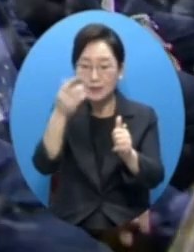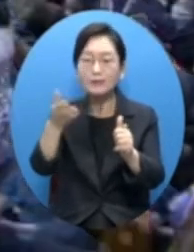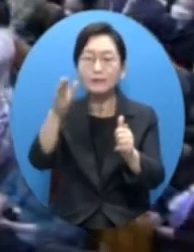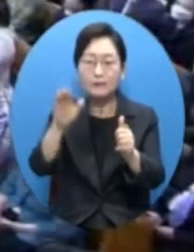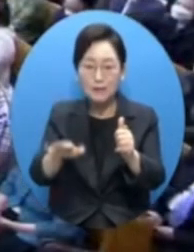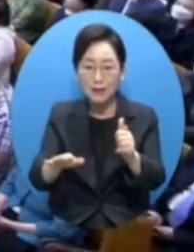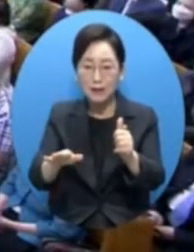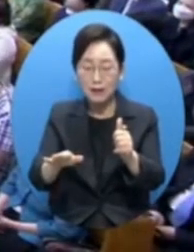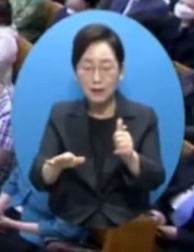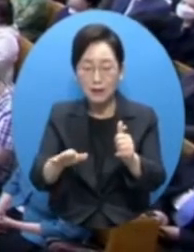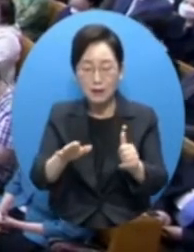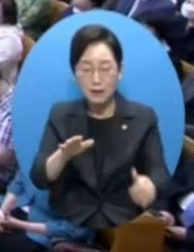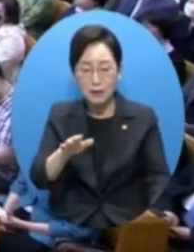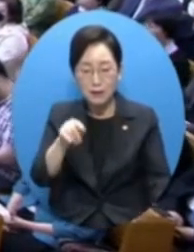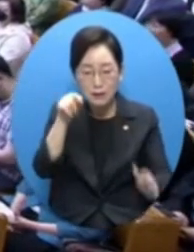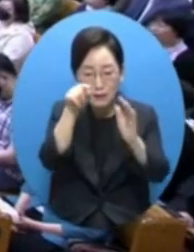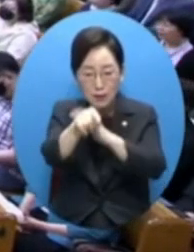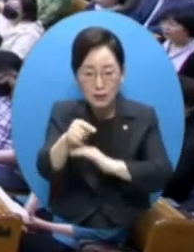가보니까